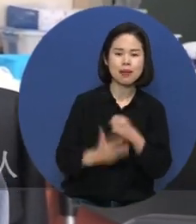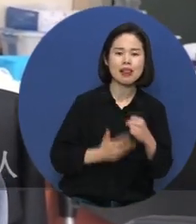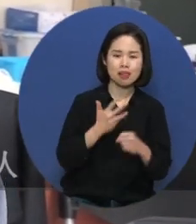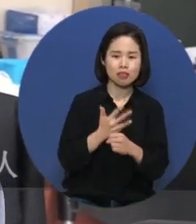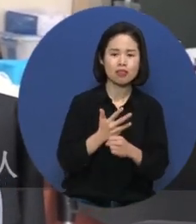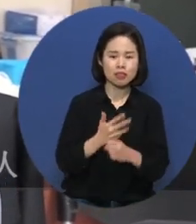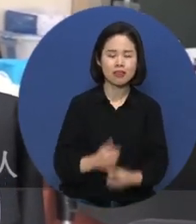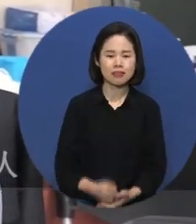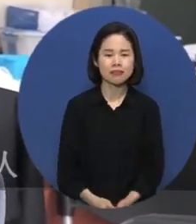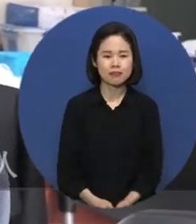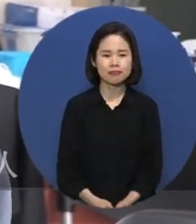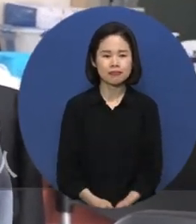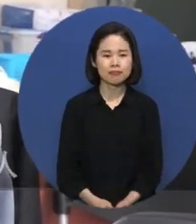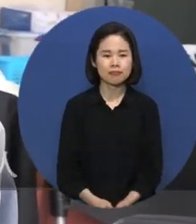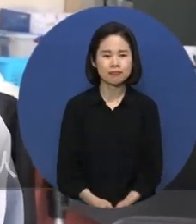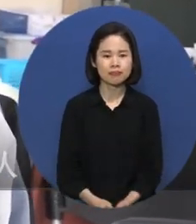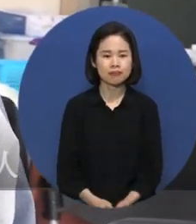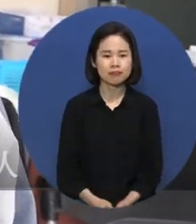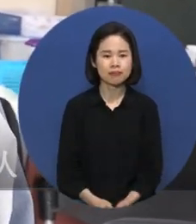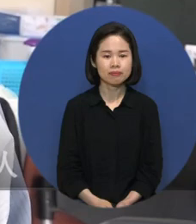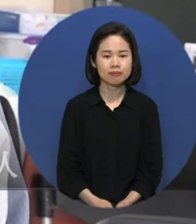네.